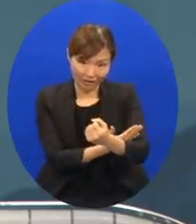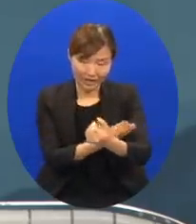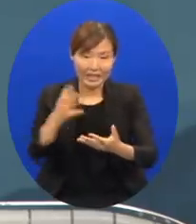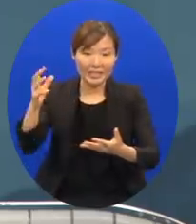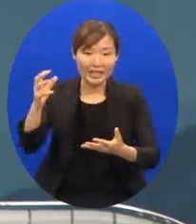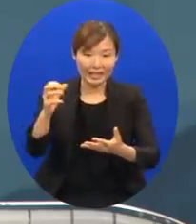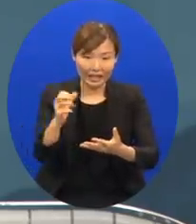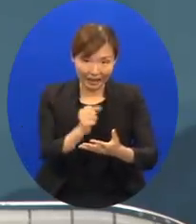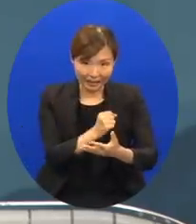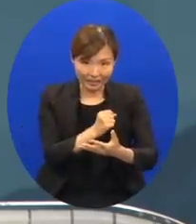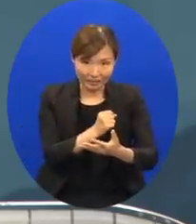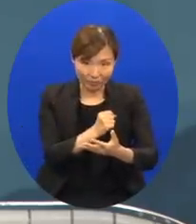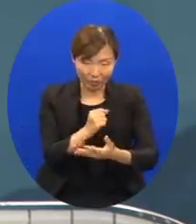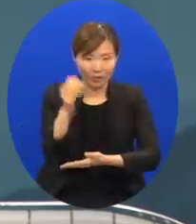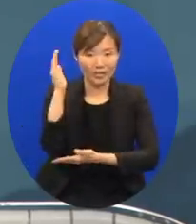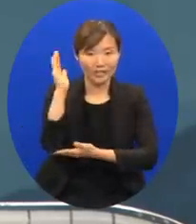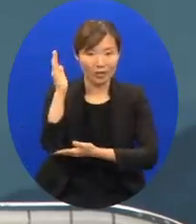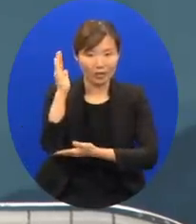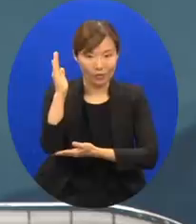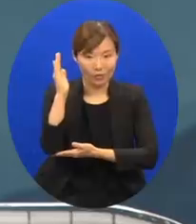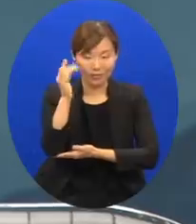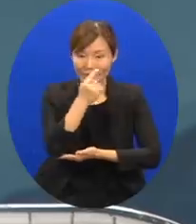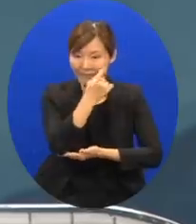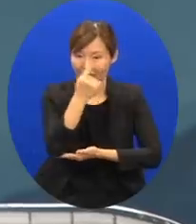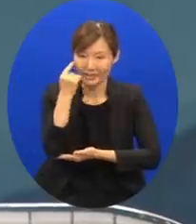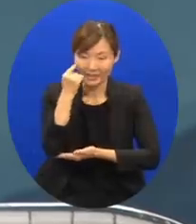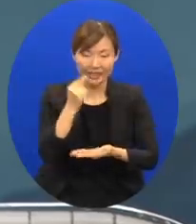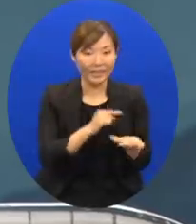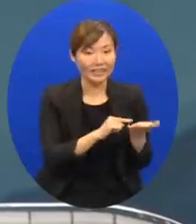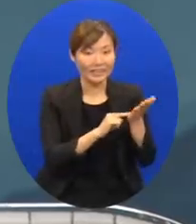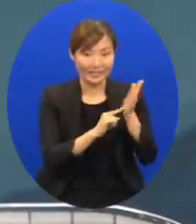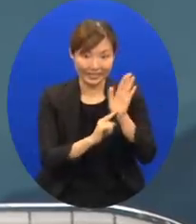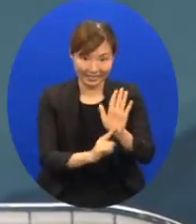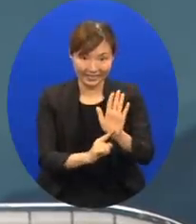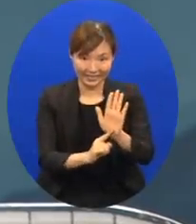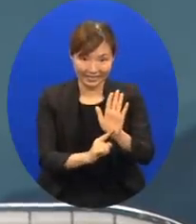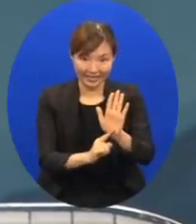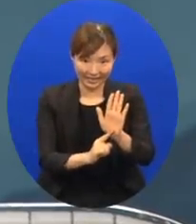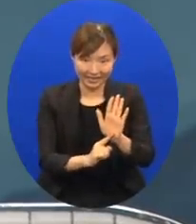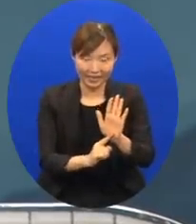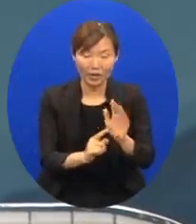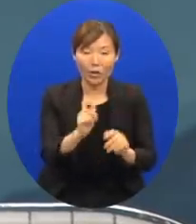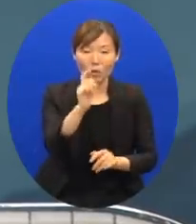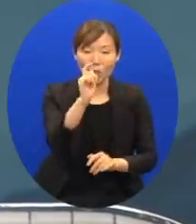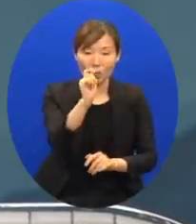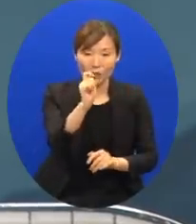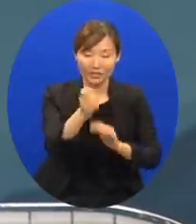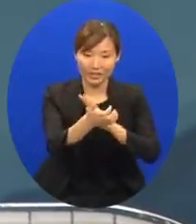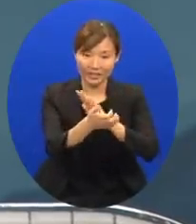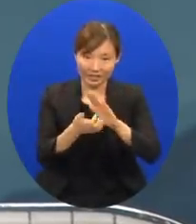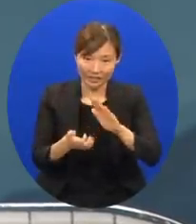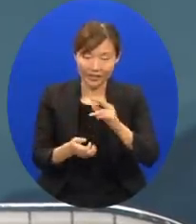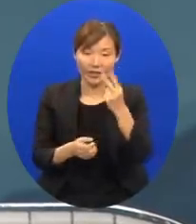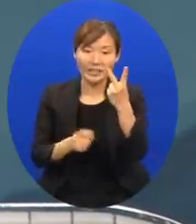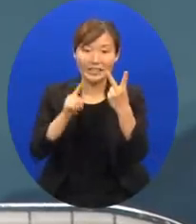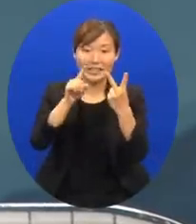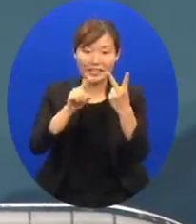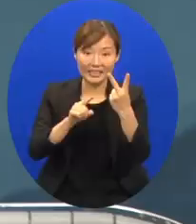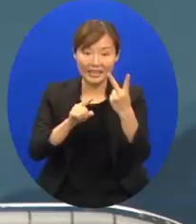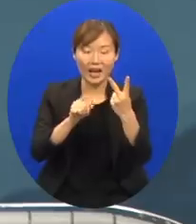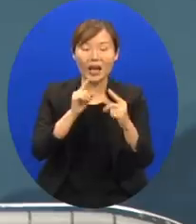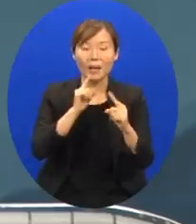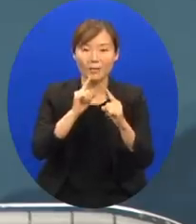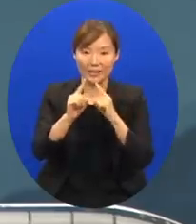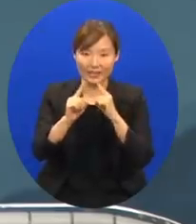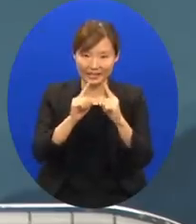그들에게 간증을 하는 내용이 고린도전서 2장 의 내용입니다 사도 바울은 자기가 고린도에 가서